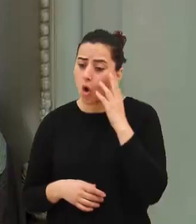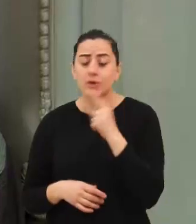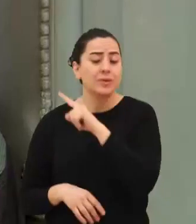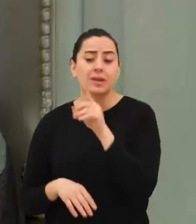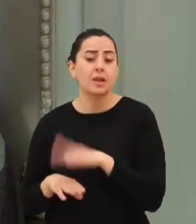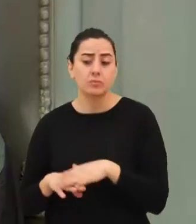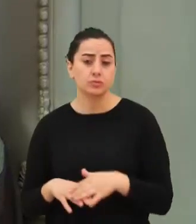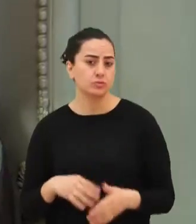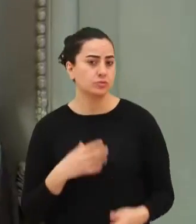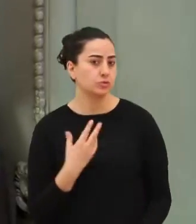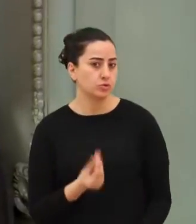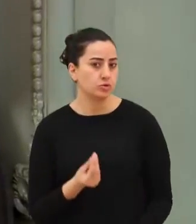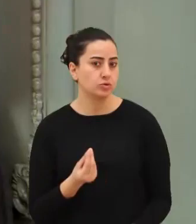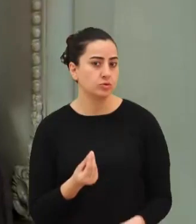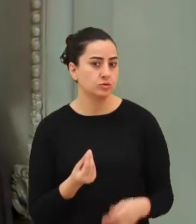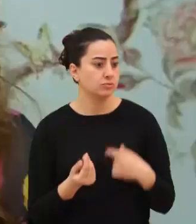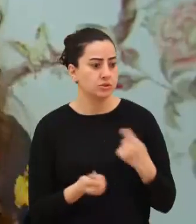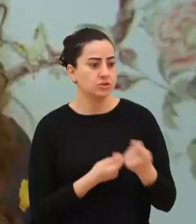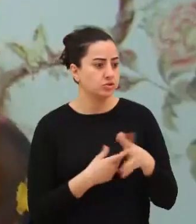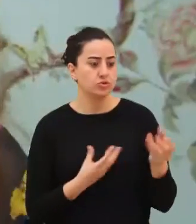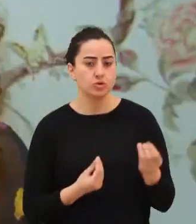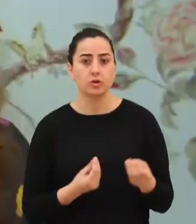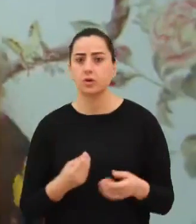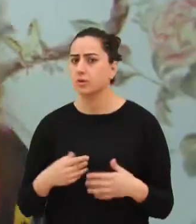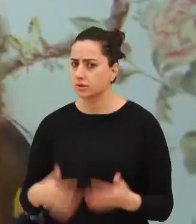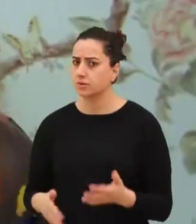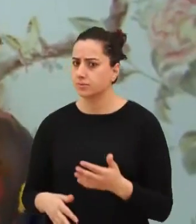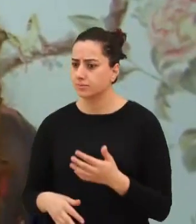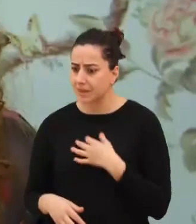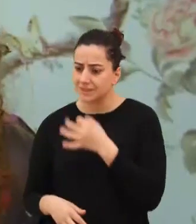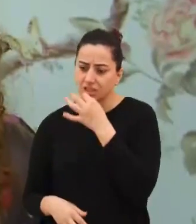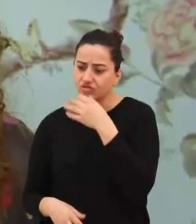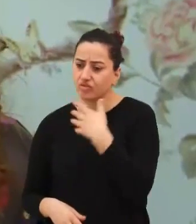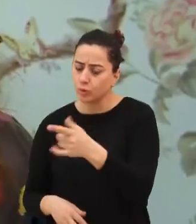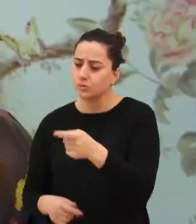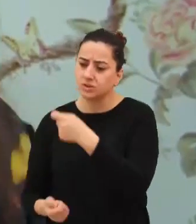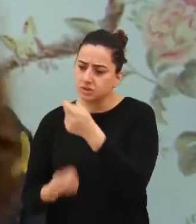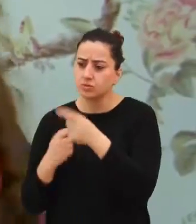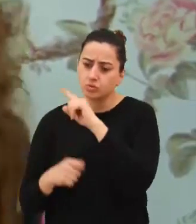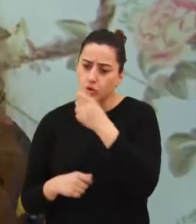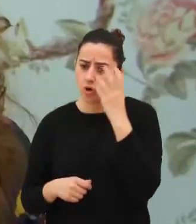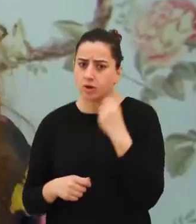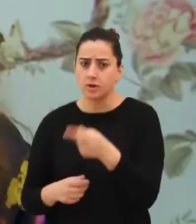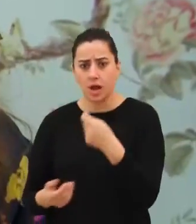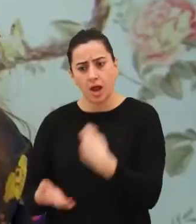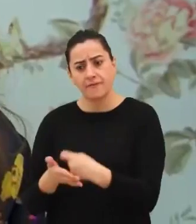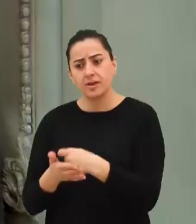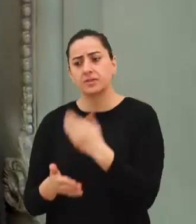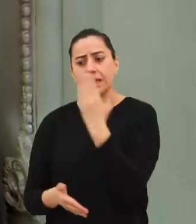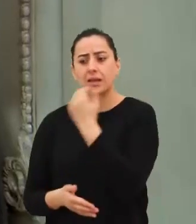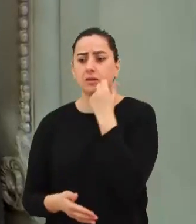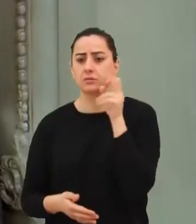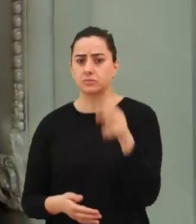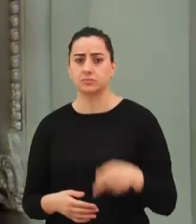mı? Söylerim de efendim, buradaki işlerim ne olacak? Allah Allah, ben izin veriyorum sana Şükrü Efendi. Benim için alışverişe gittiğini söylerim.